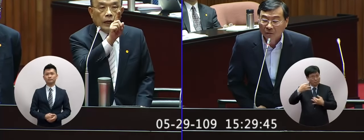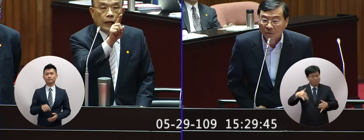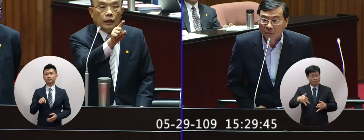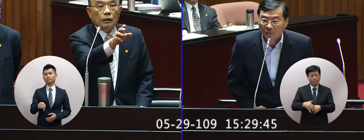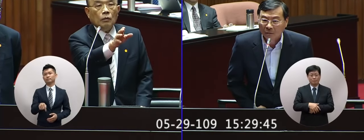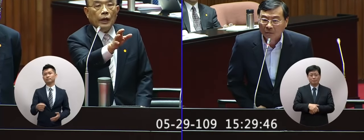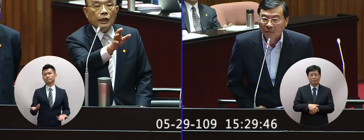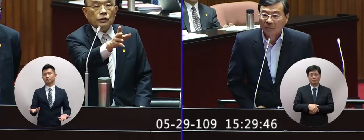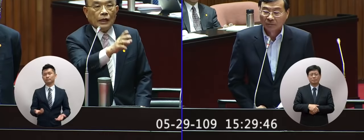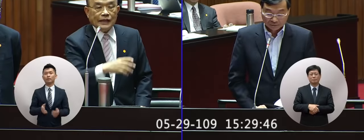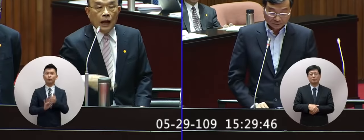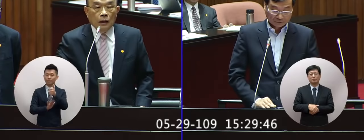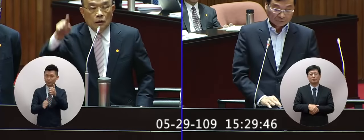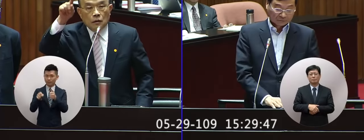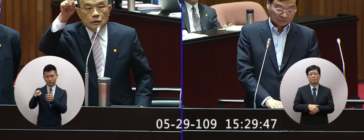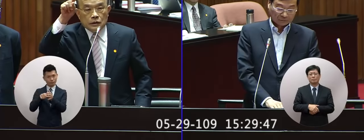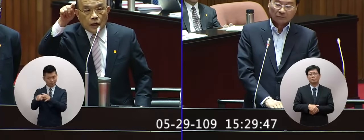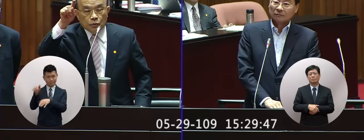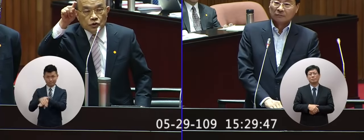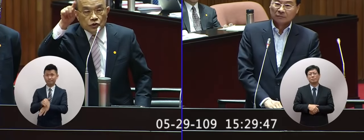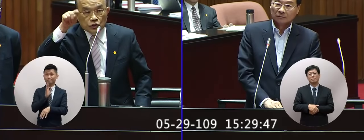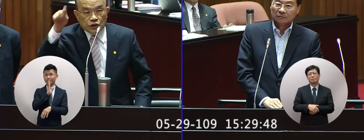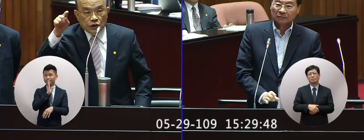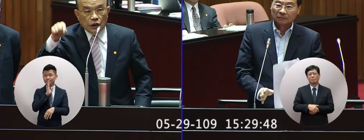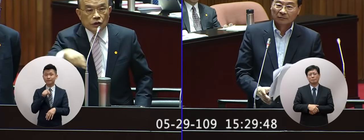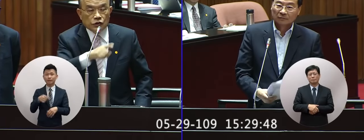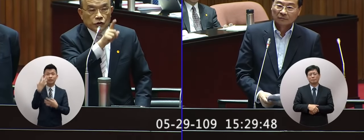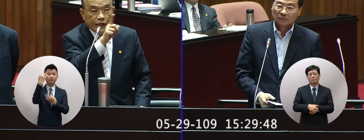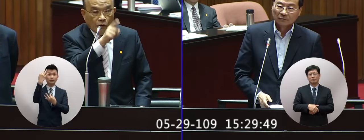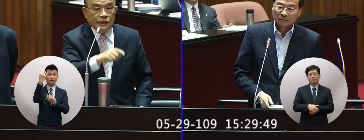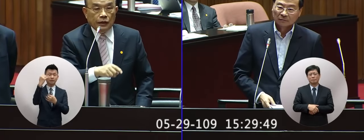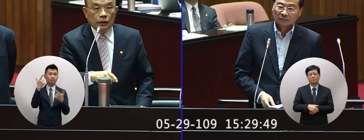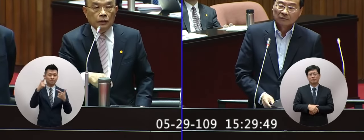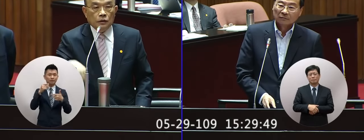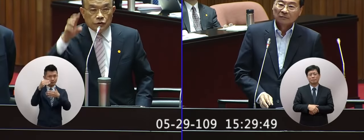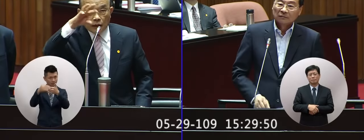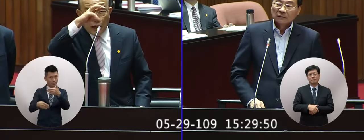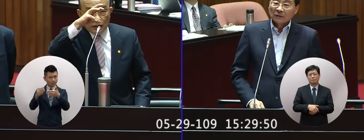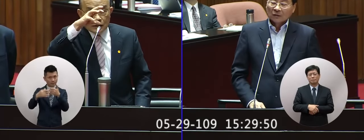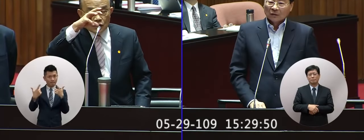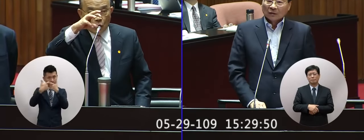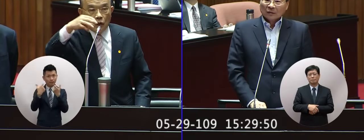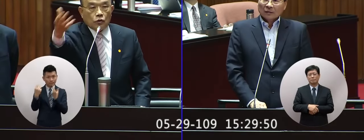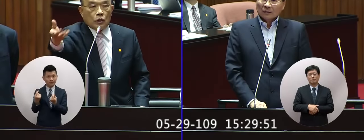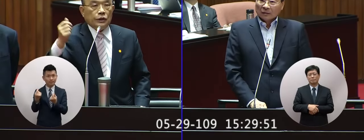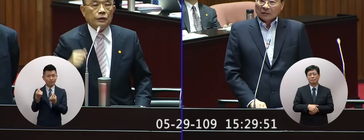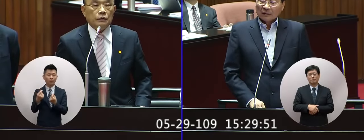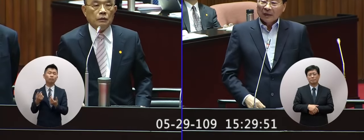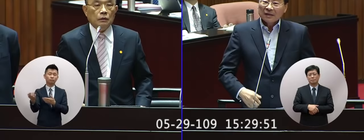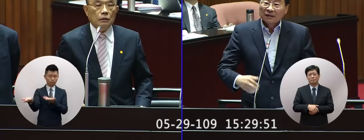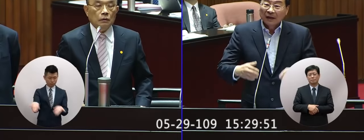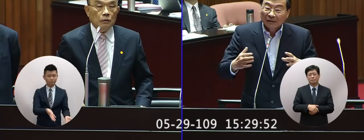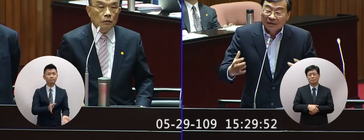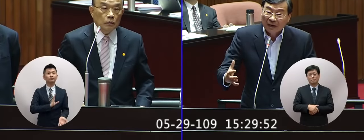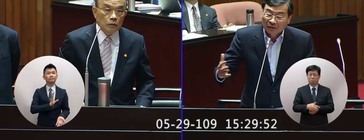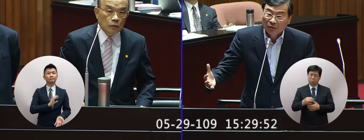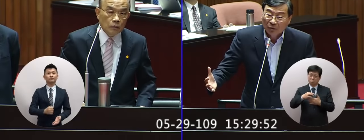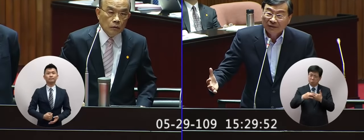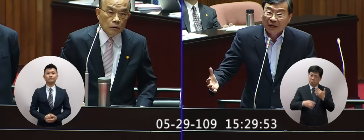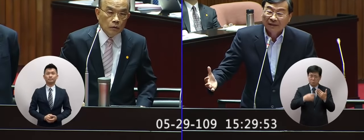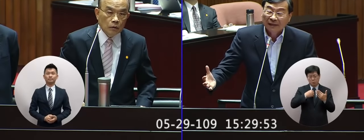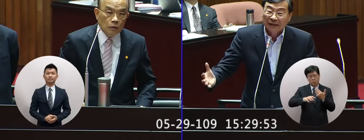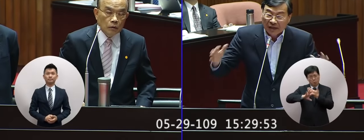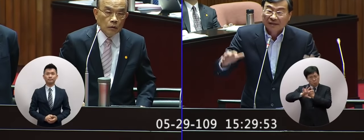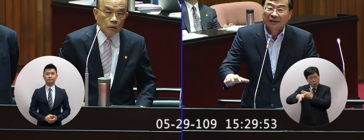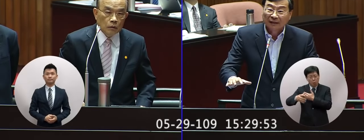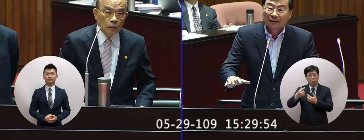个，委员你专家，这个不是日期，而是条件，只要条件成熟的都可以。 但是条件很多